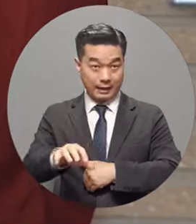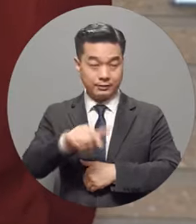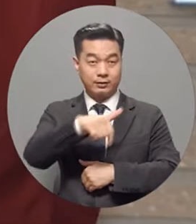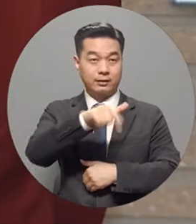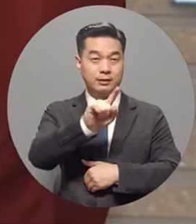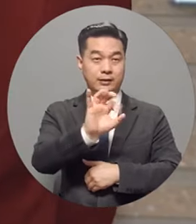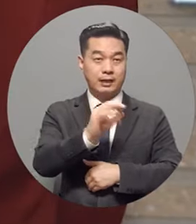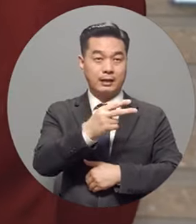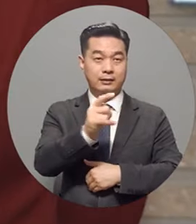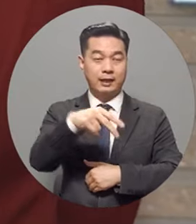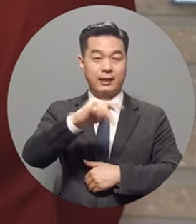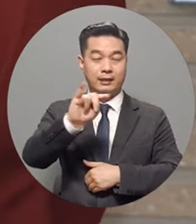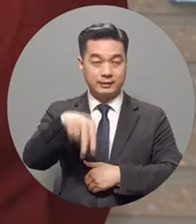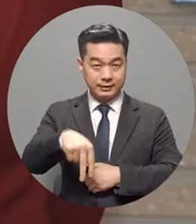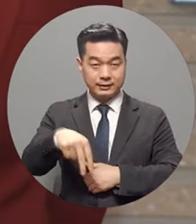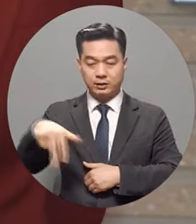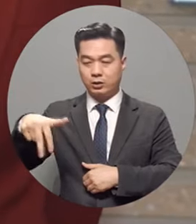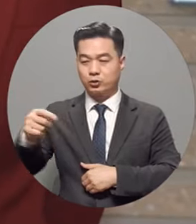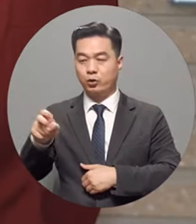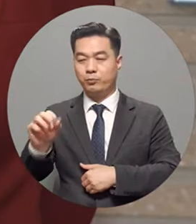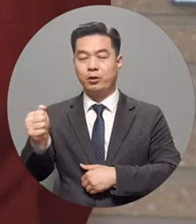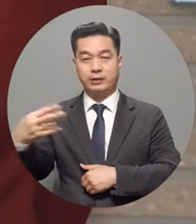의원과 조명희 의원이 맞붙는 등